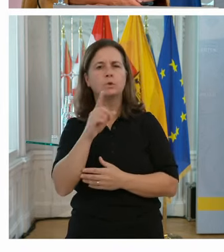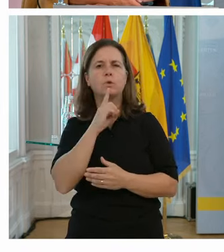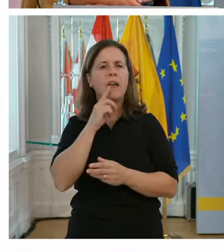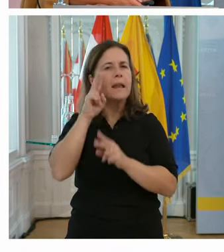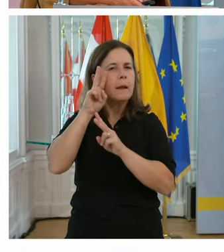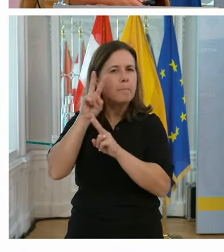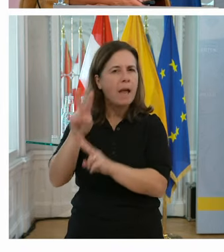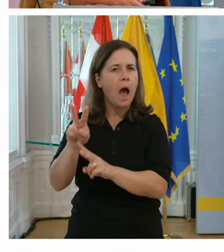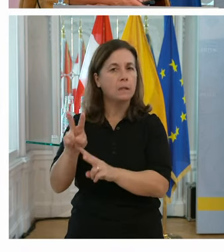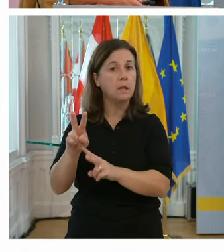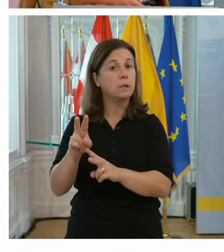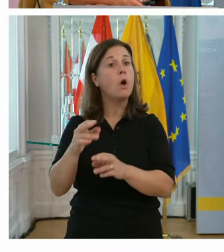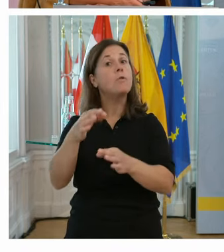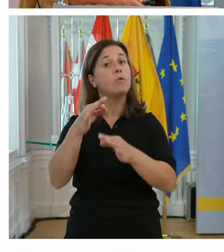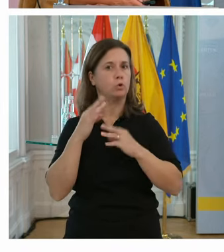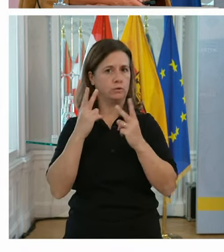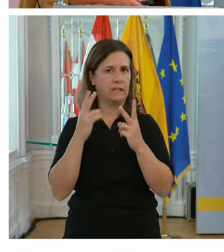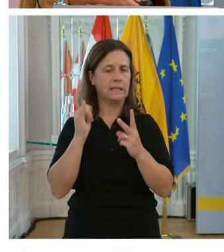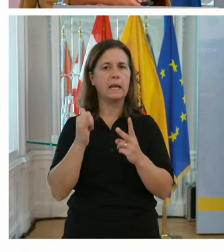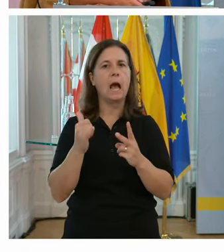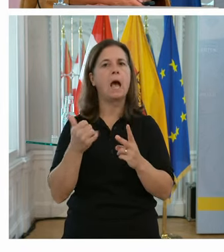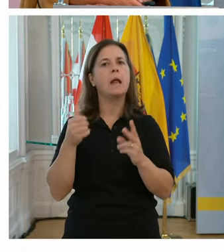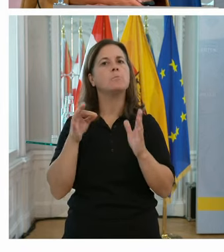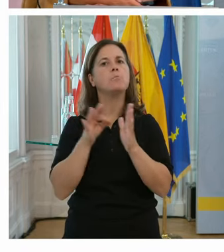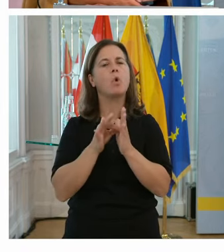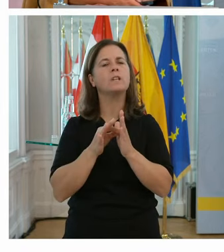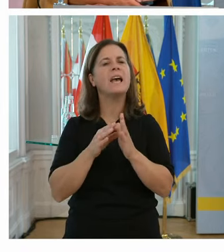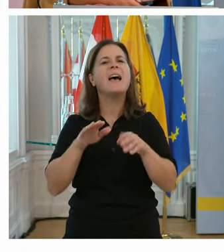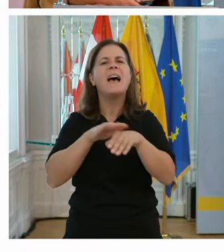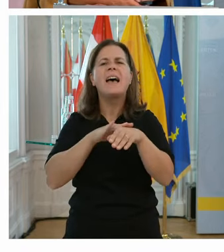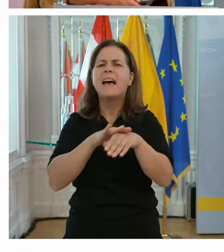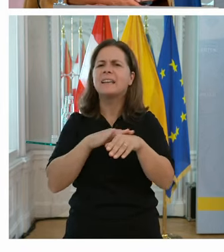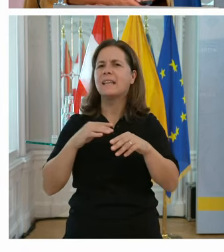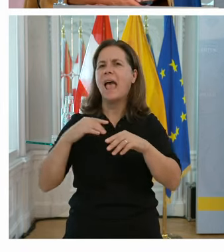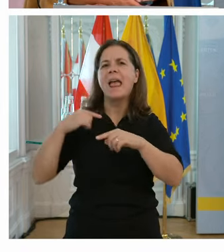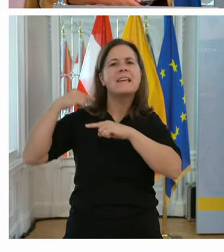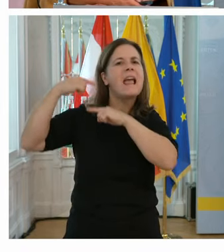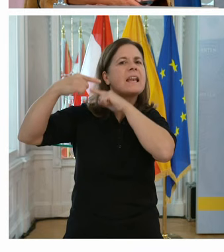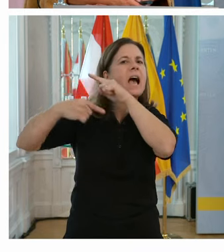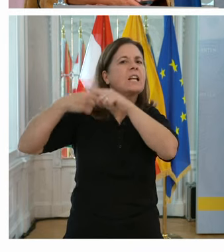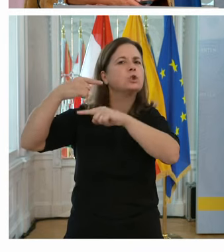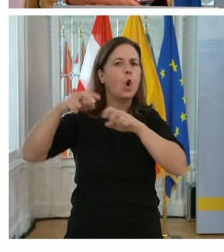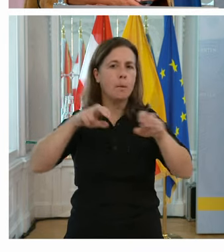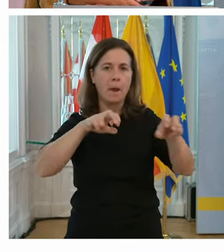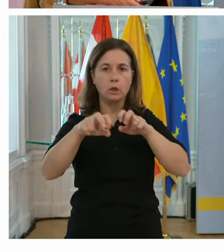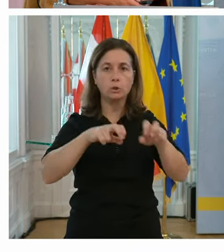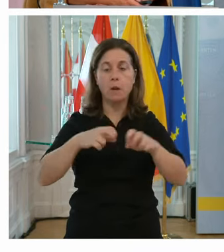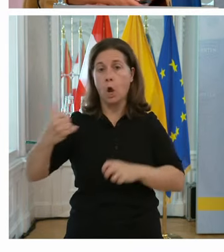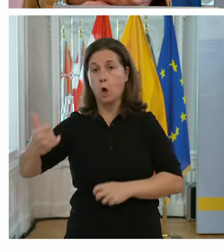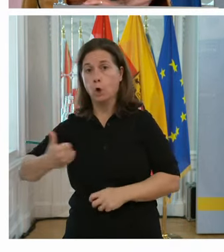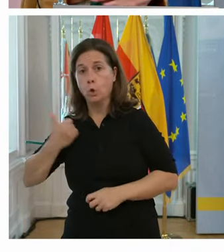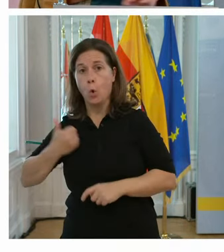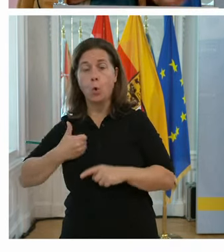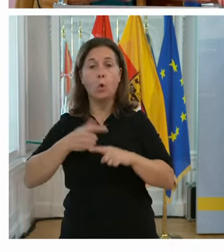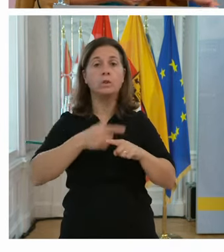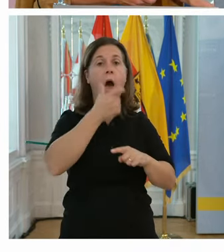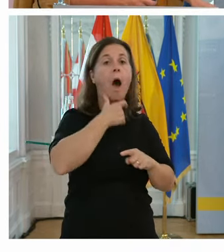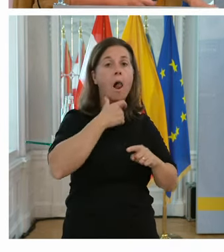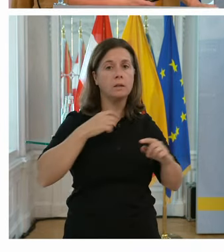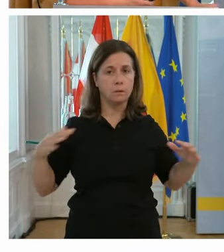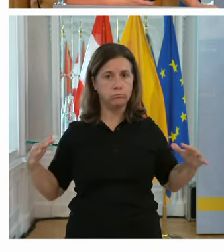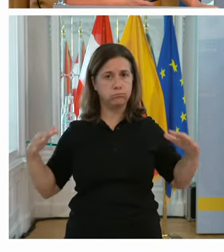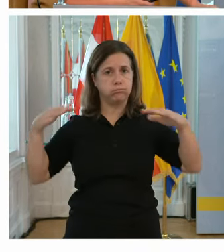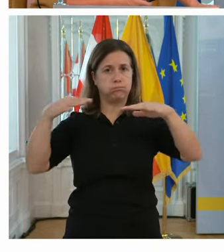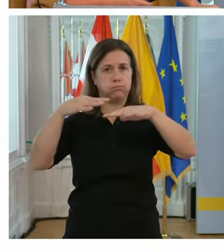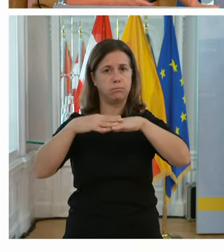uns auch wirklich sehr wichtig ist, ist der Punkt, wir nennen es Generationenmanagement, das heißt Jung und Alt, Altersvielfalt. Wir haben